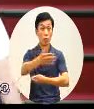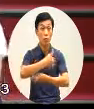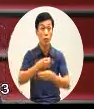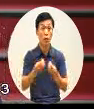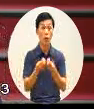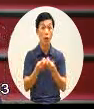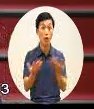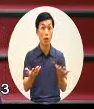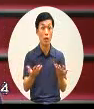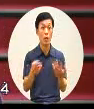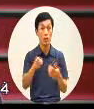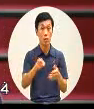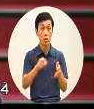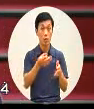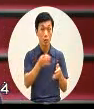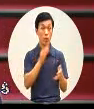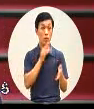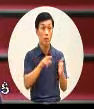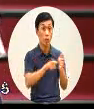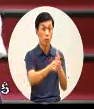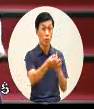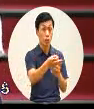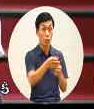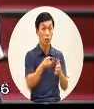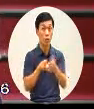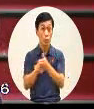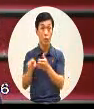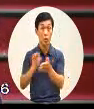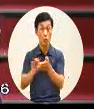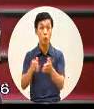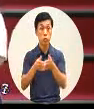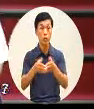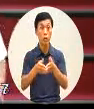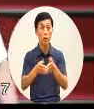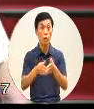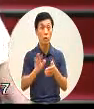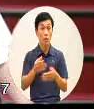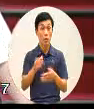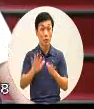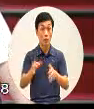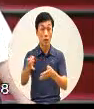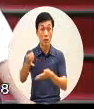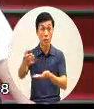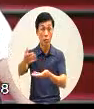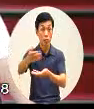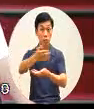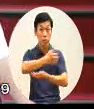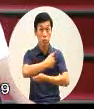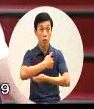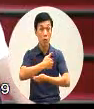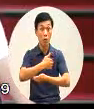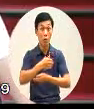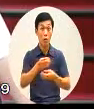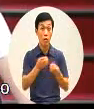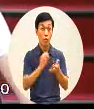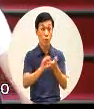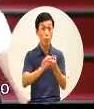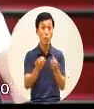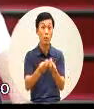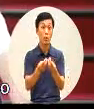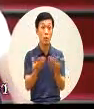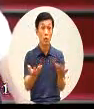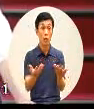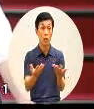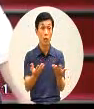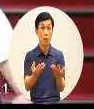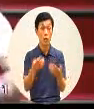没有？都这条是专款专用，那专款专用本身没有办法去实施，那敢收钱？我跟内地